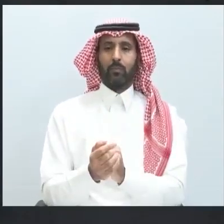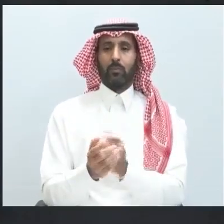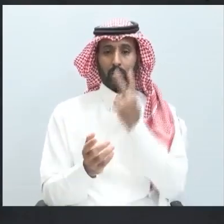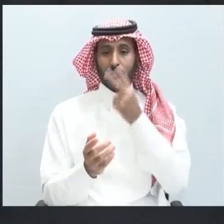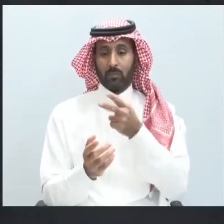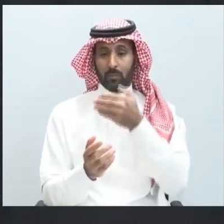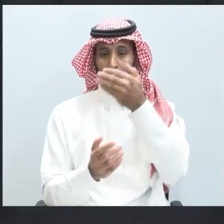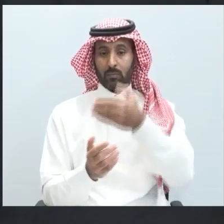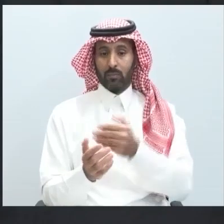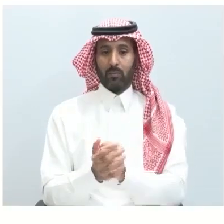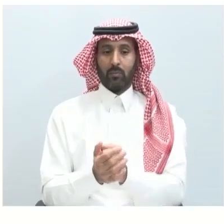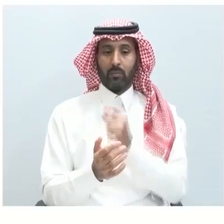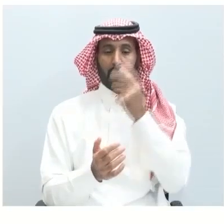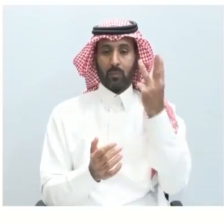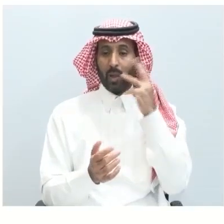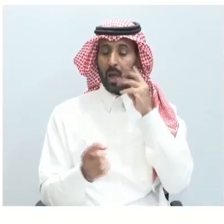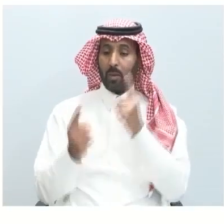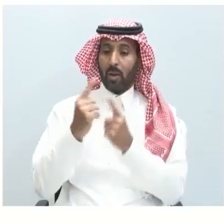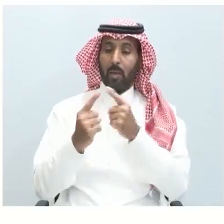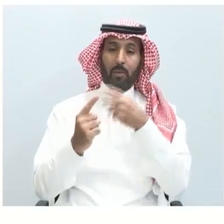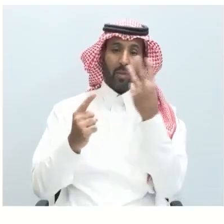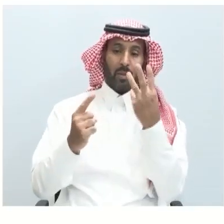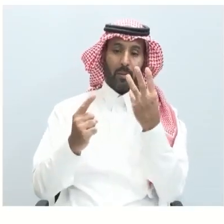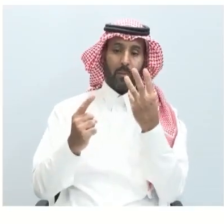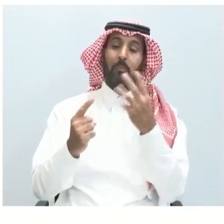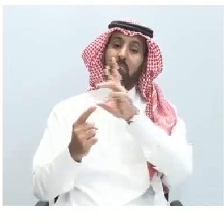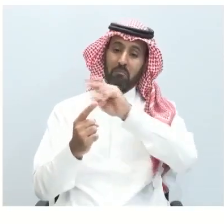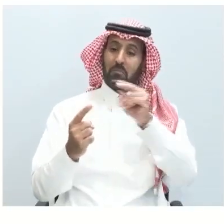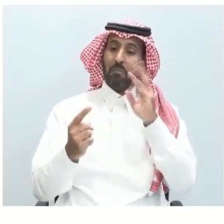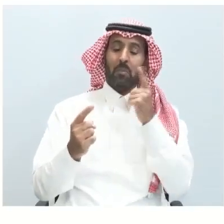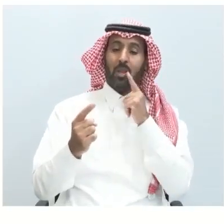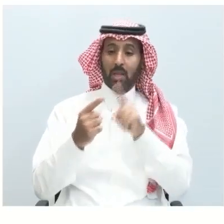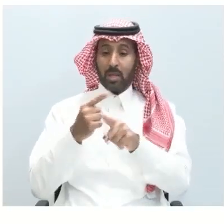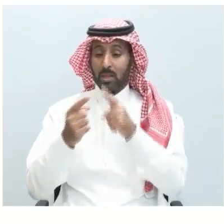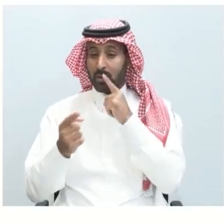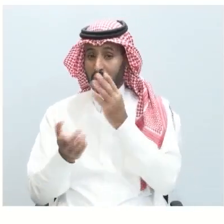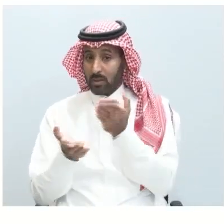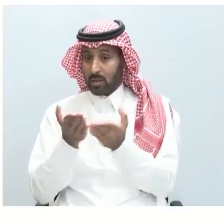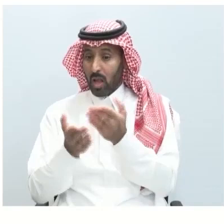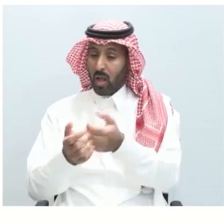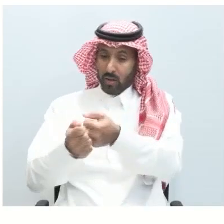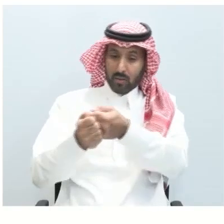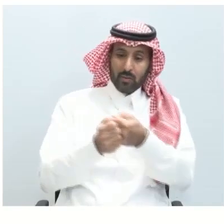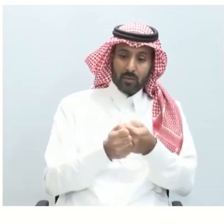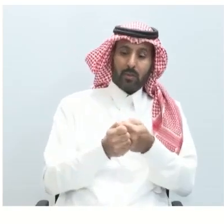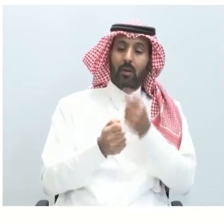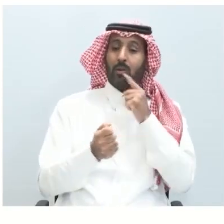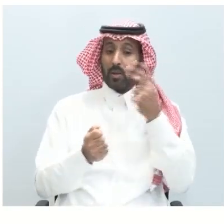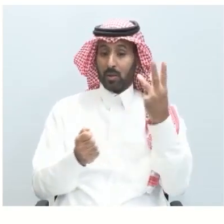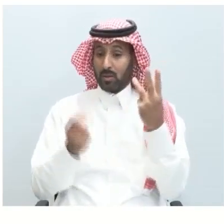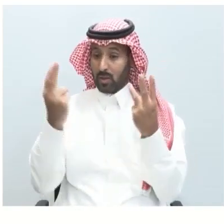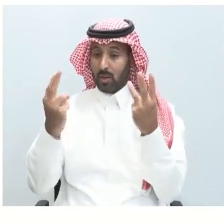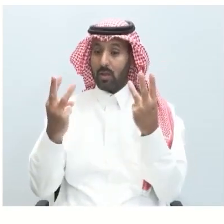انظر هنا ثلاثه مقابل ثلاثه متى يصل الاتزان في لعبه شد الحبل عندما يتساوى